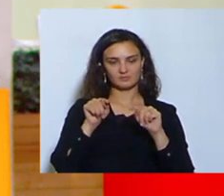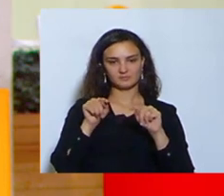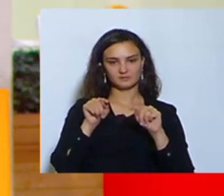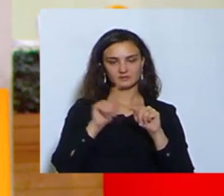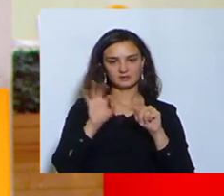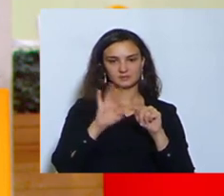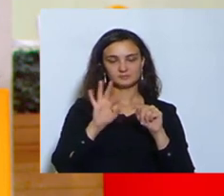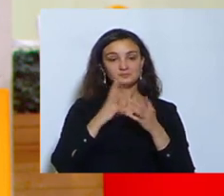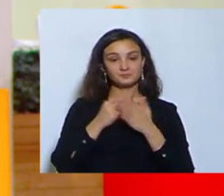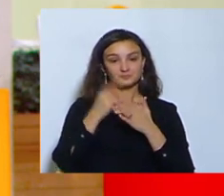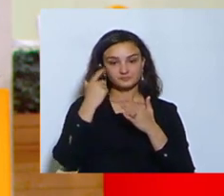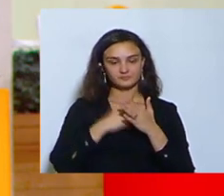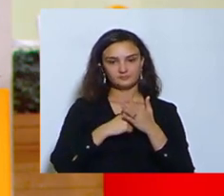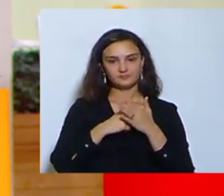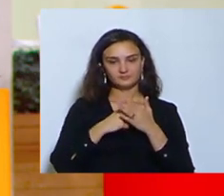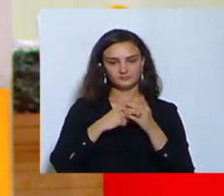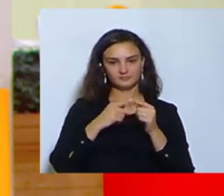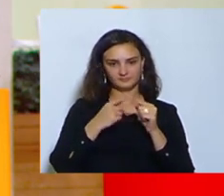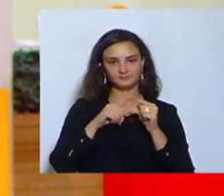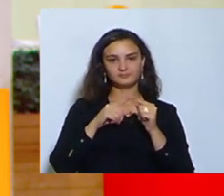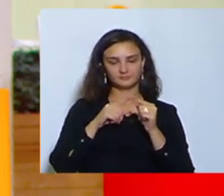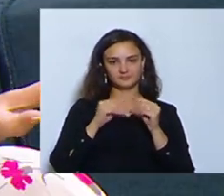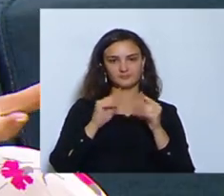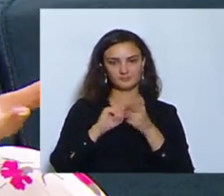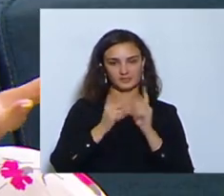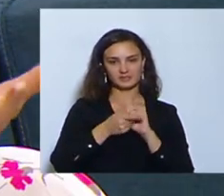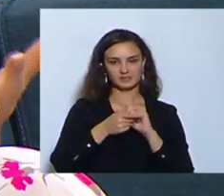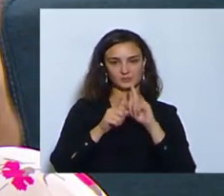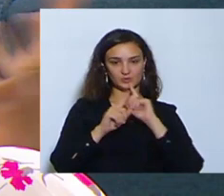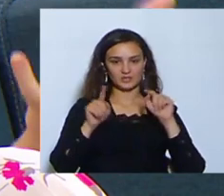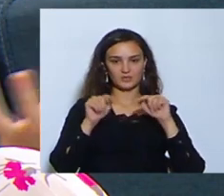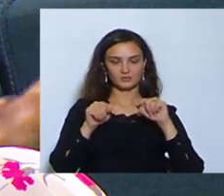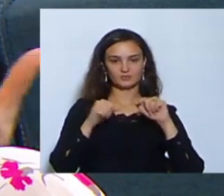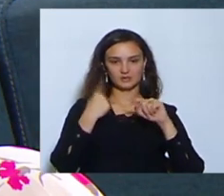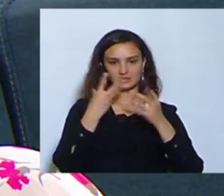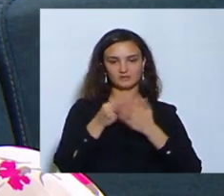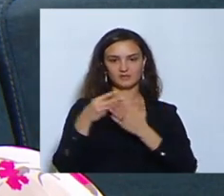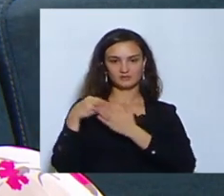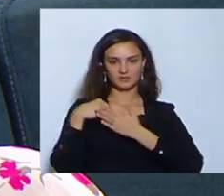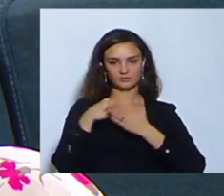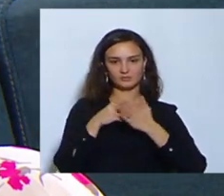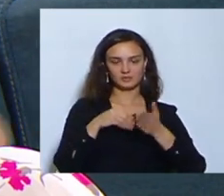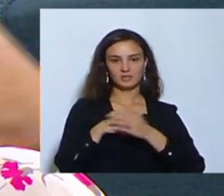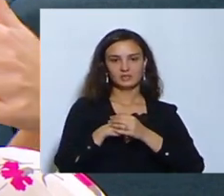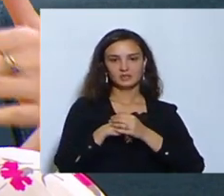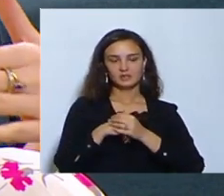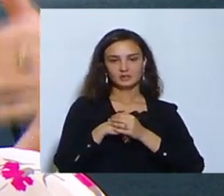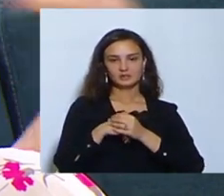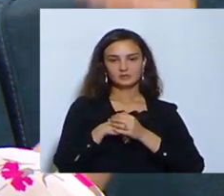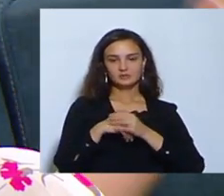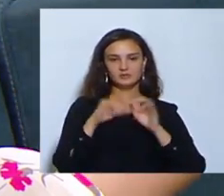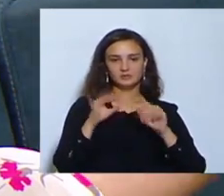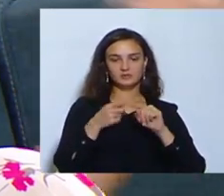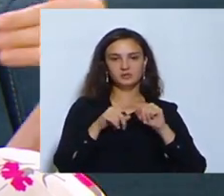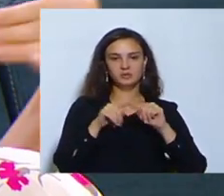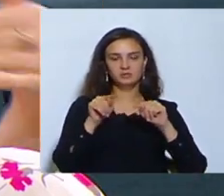გამო საკუთარ თავს აუჯანყდეთ, საკუთარ თავს დავემიჯნეთ. დიდი ჩვენი უნიკალობაა, ხო? რაღაც ინდივიდუალურობას გმატებს. ამიტომ აი სწორედ